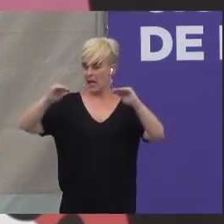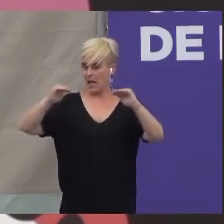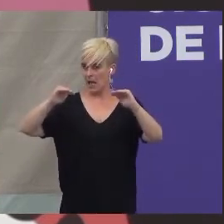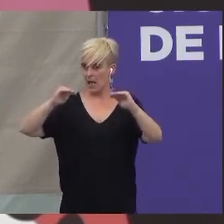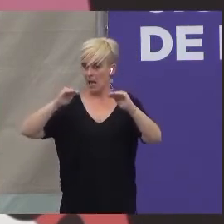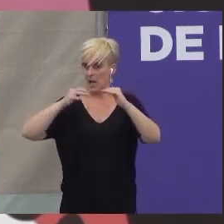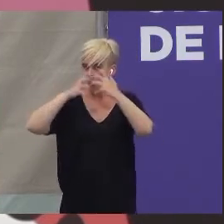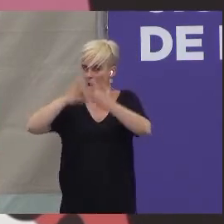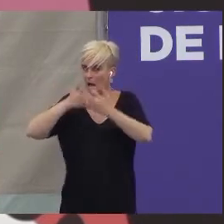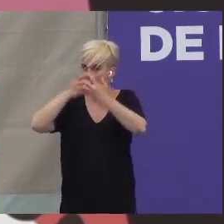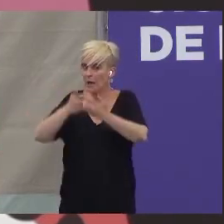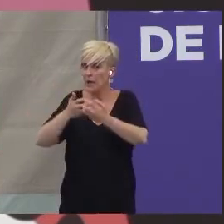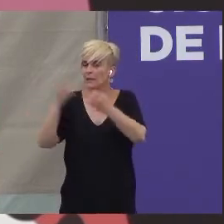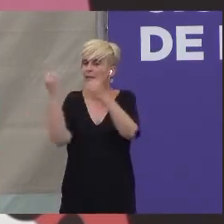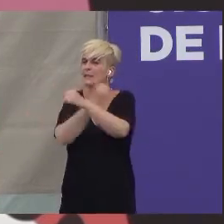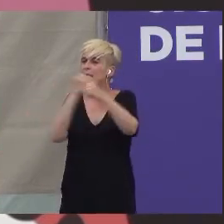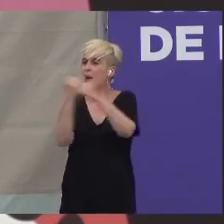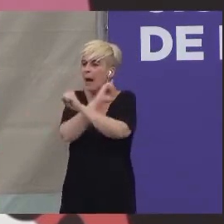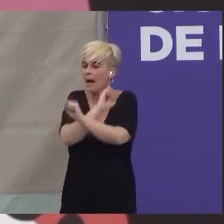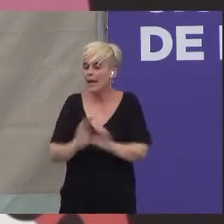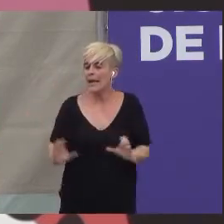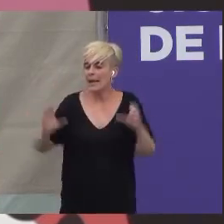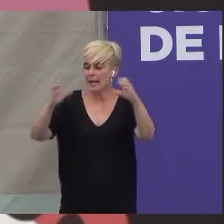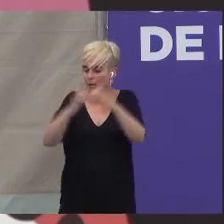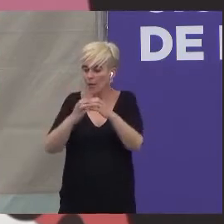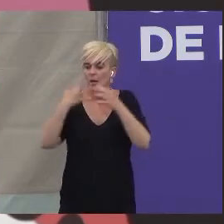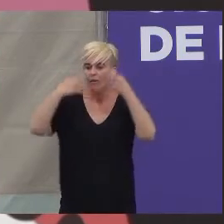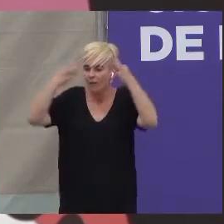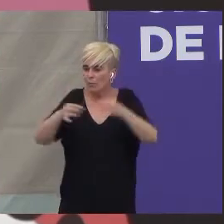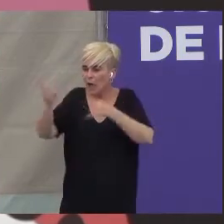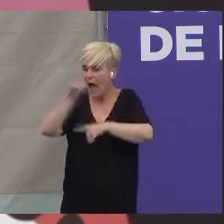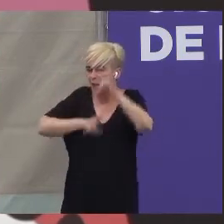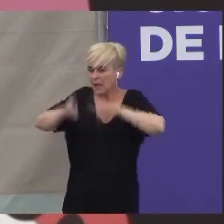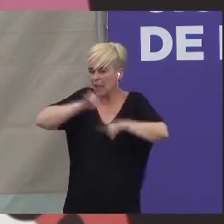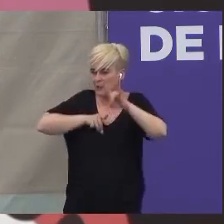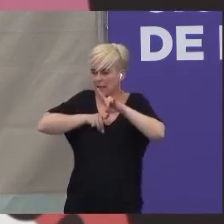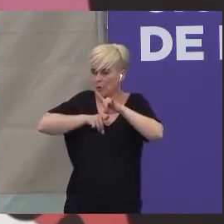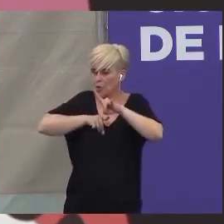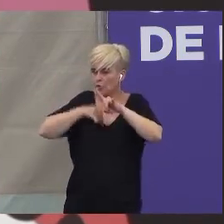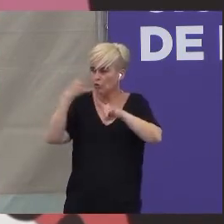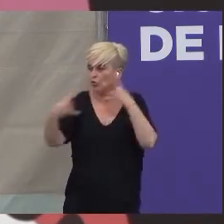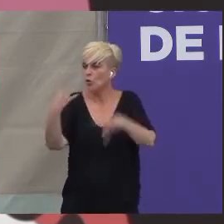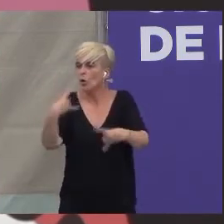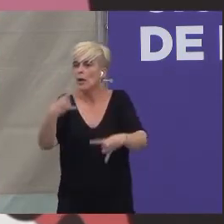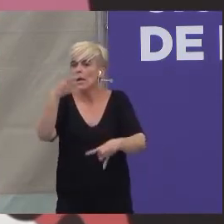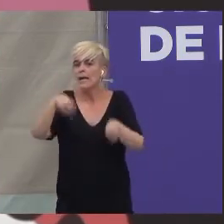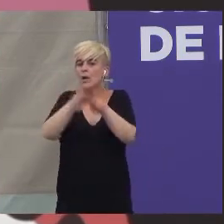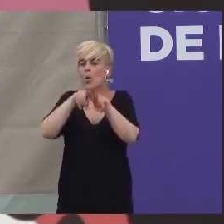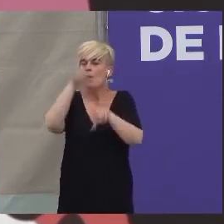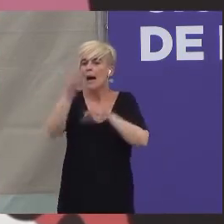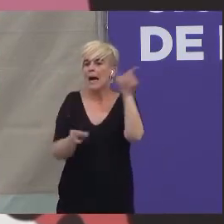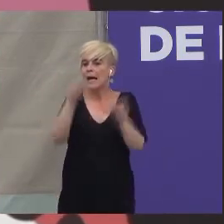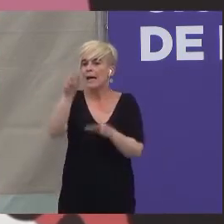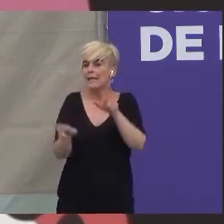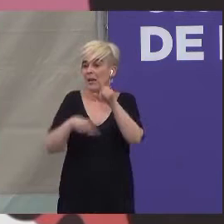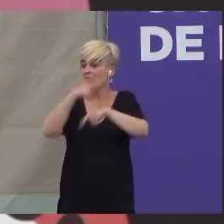diversitat, treballarem en equip, de veres serem atractius, de la mateixa manera que les famílies conviuen